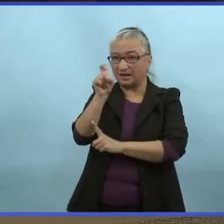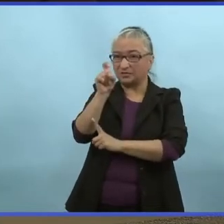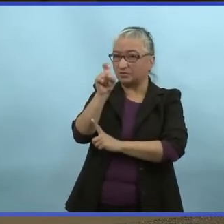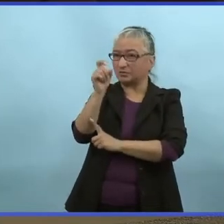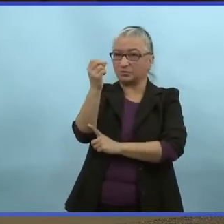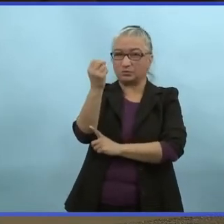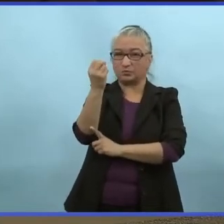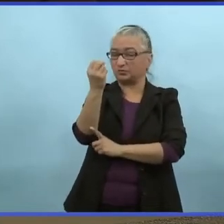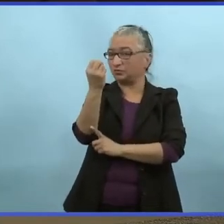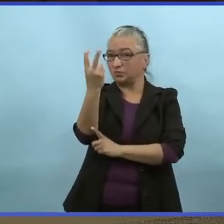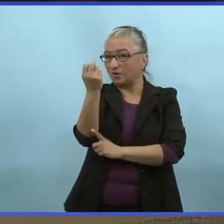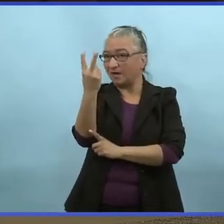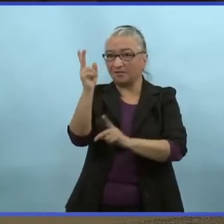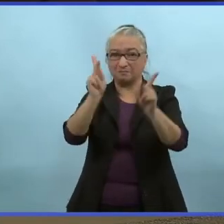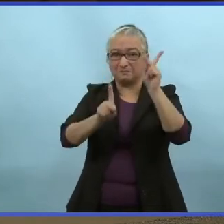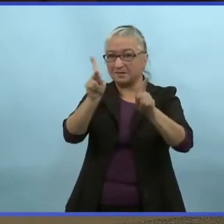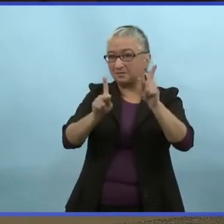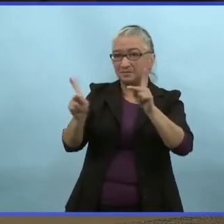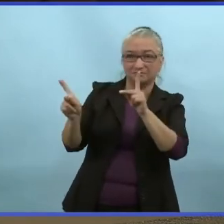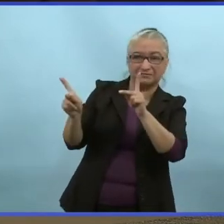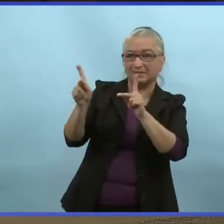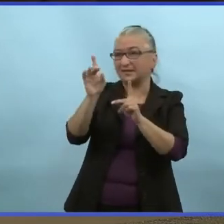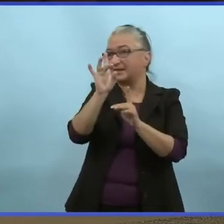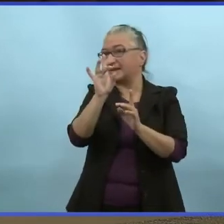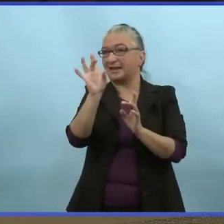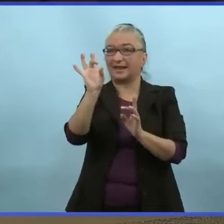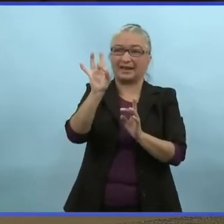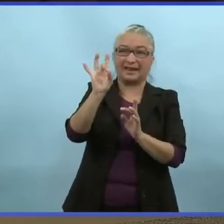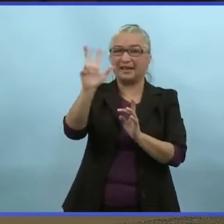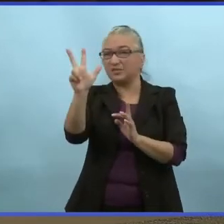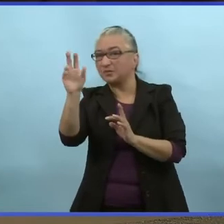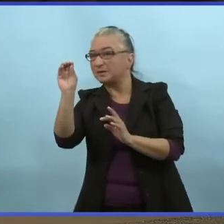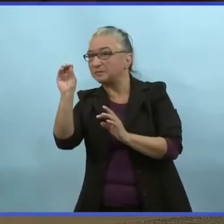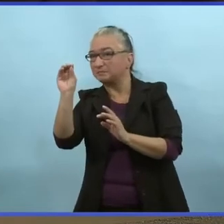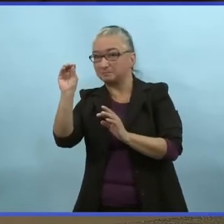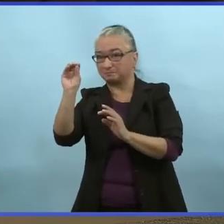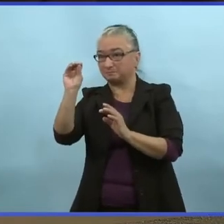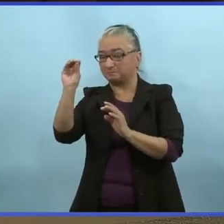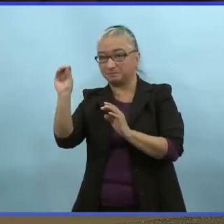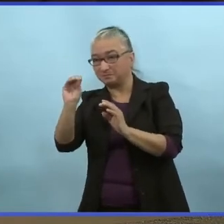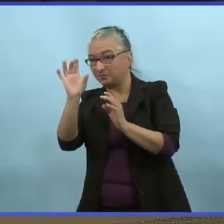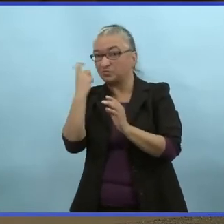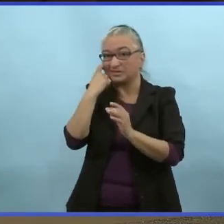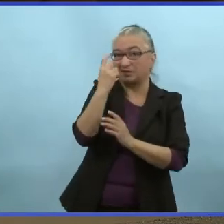Au Manitoba, on était à 112. On est passé à 83 jeudi dernier.